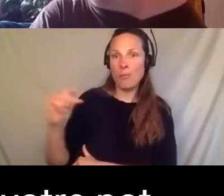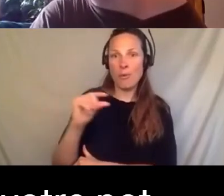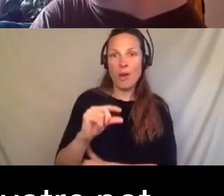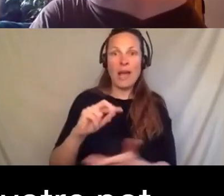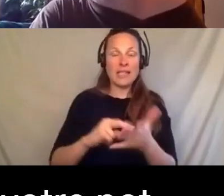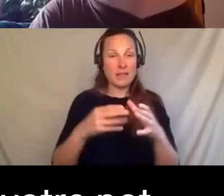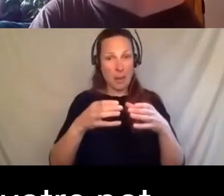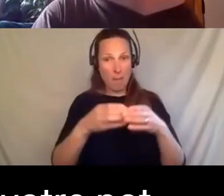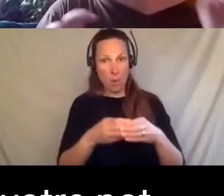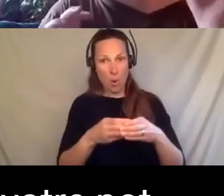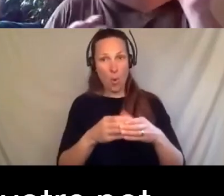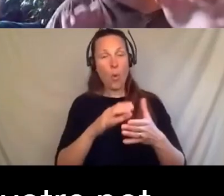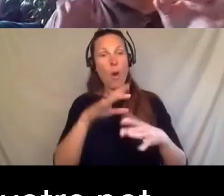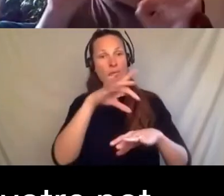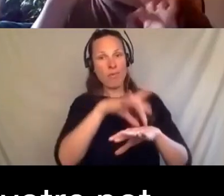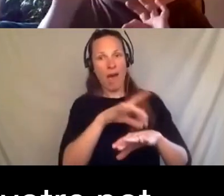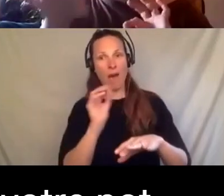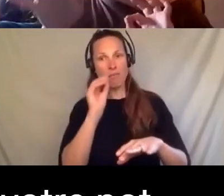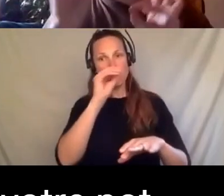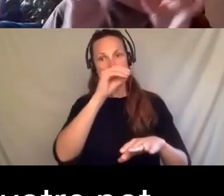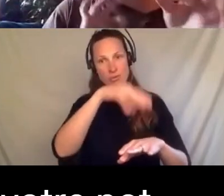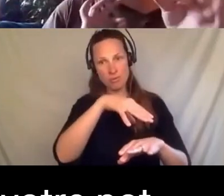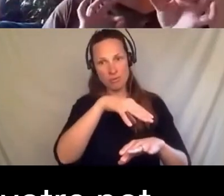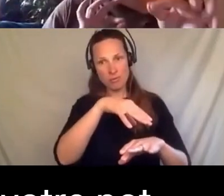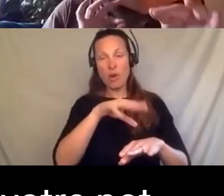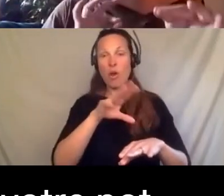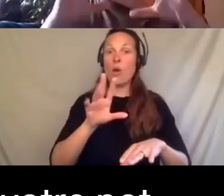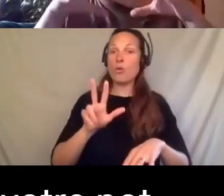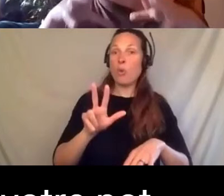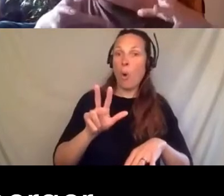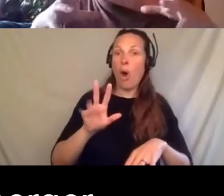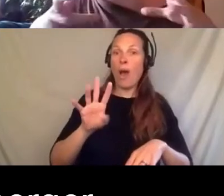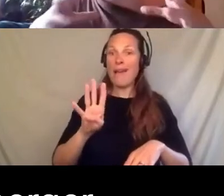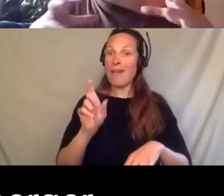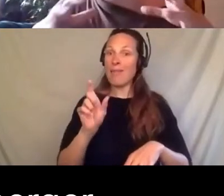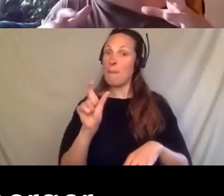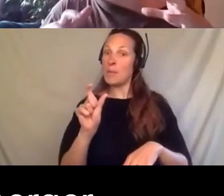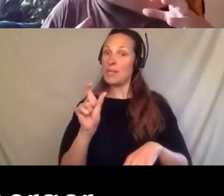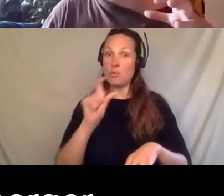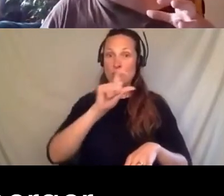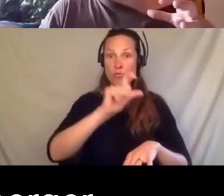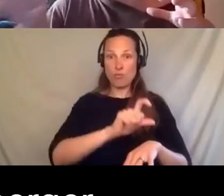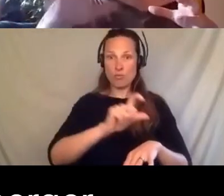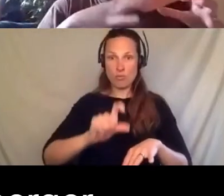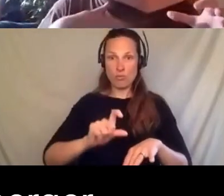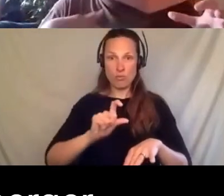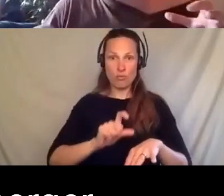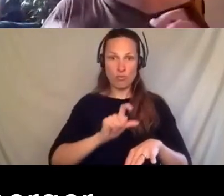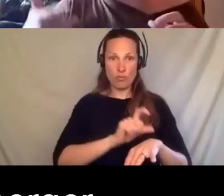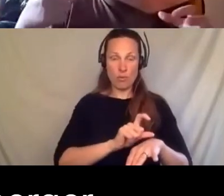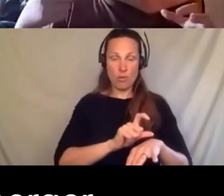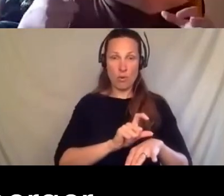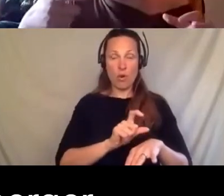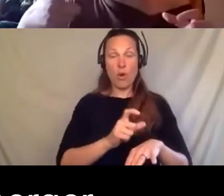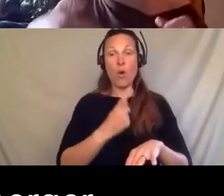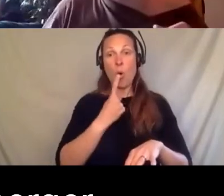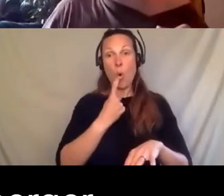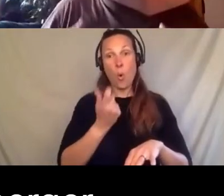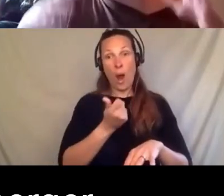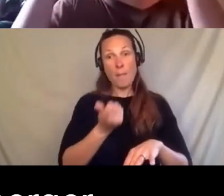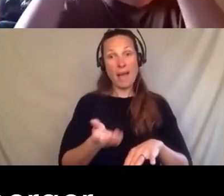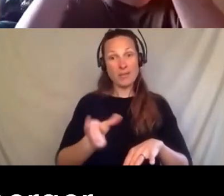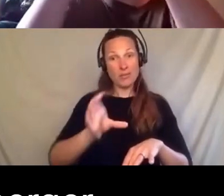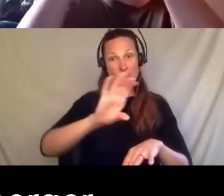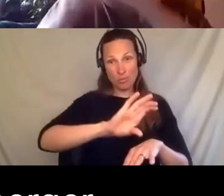votre pot, puis ensuite planter 3 à 4 boutures dans ce pot de terre-là, bien arrosé,